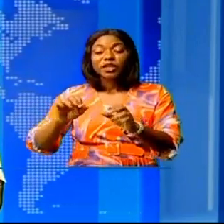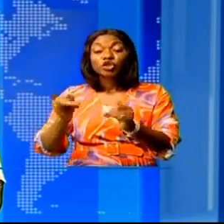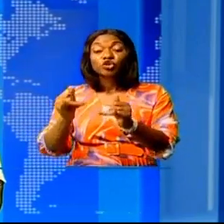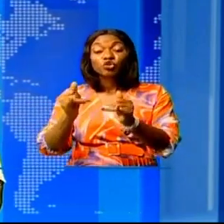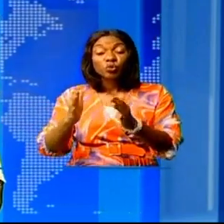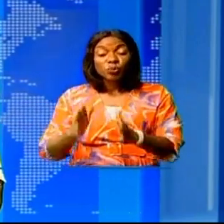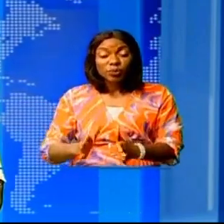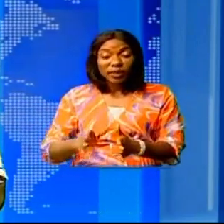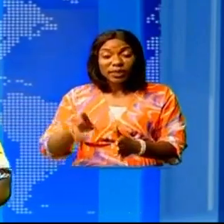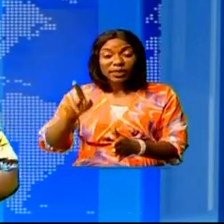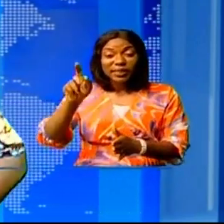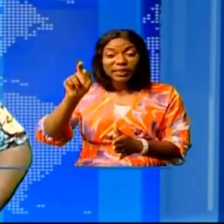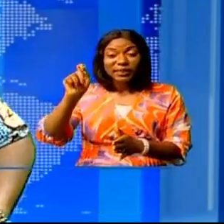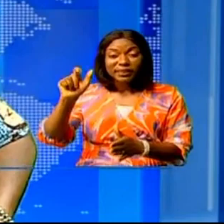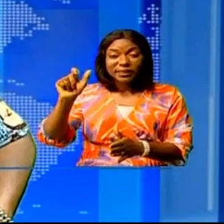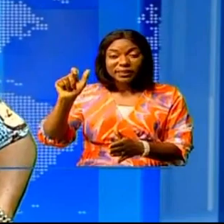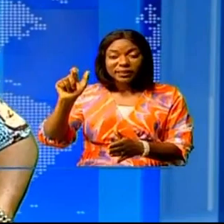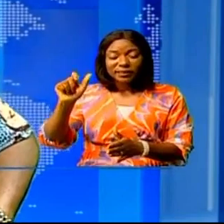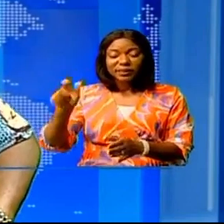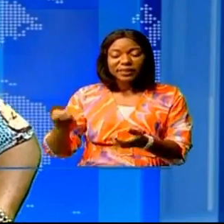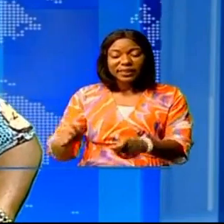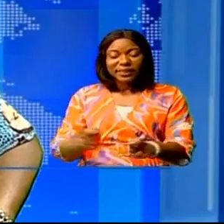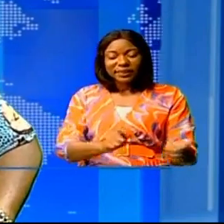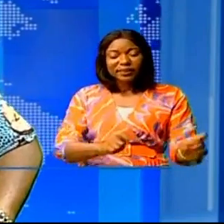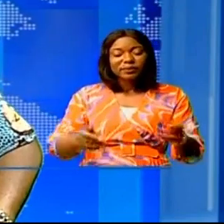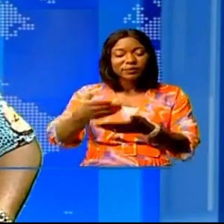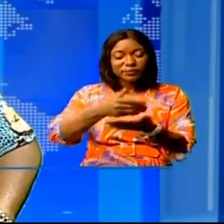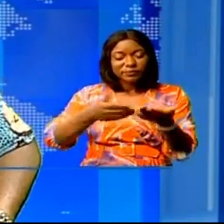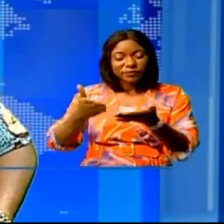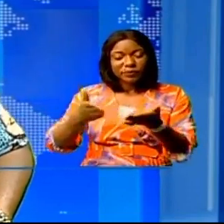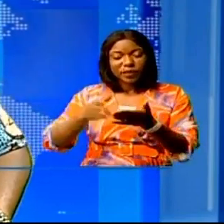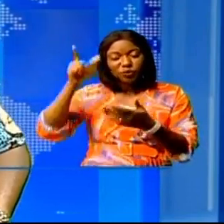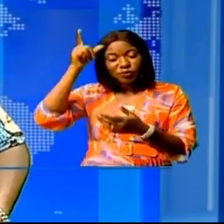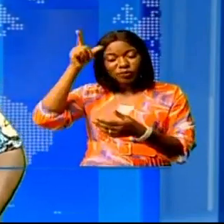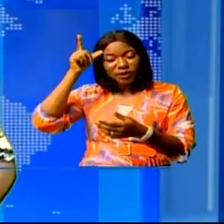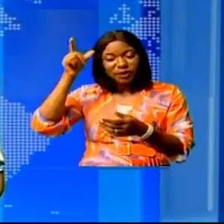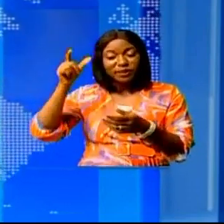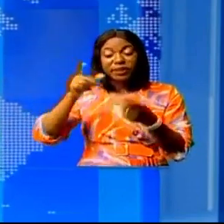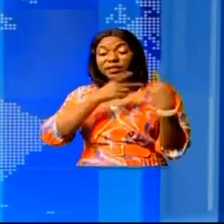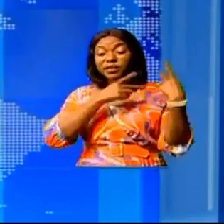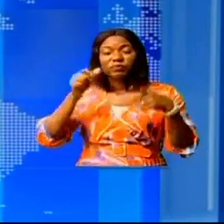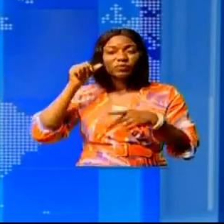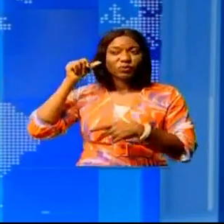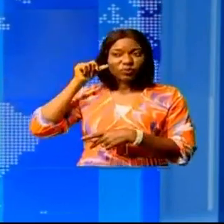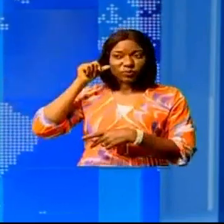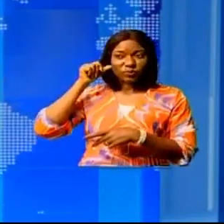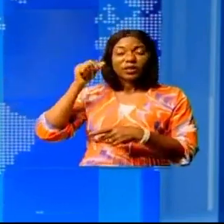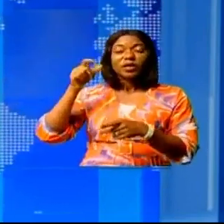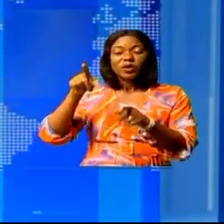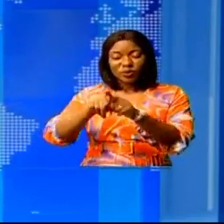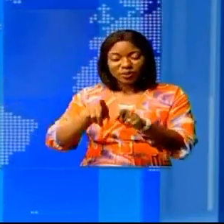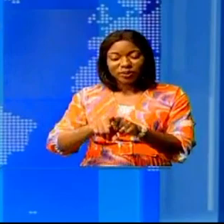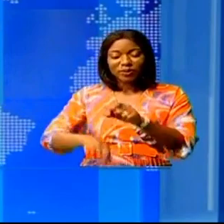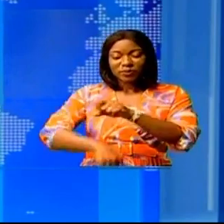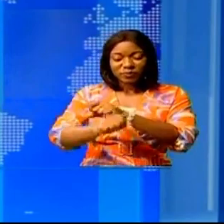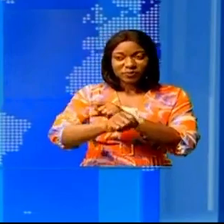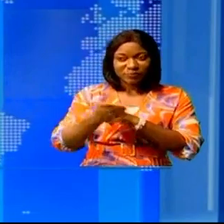l'entente urbaine de Kalemie, sont arrivés depuis hier à Lubumbashi en partance de Kamina. Images et